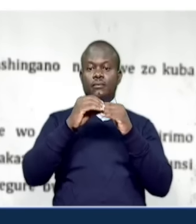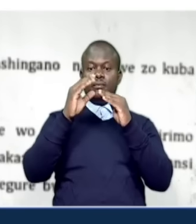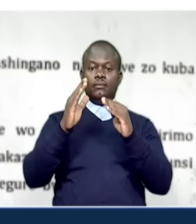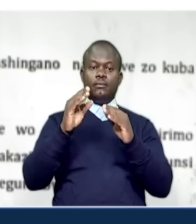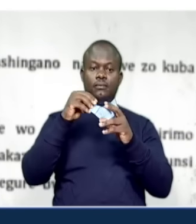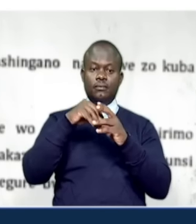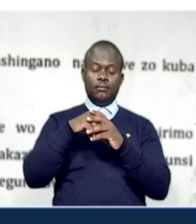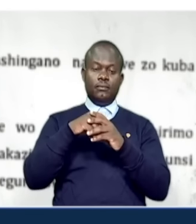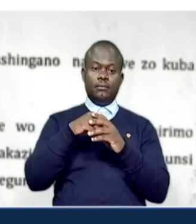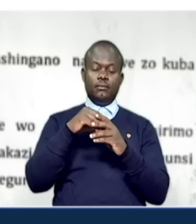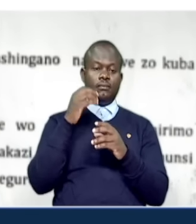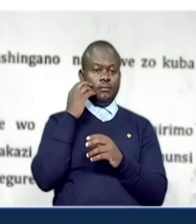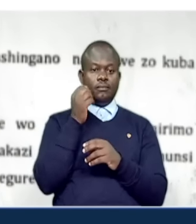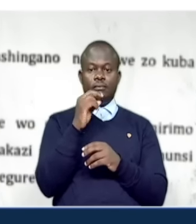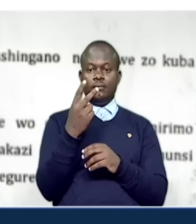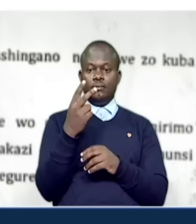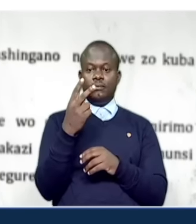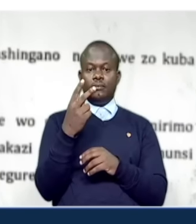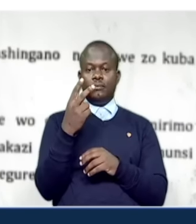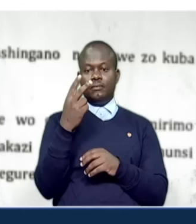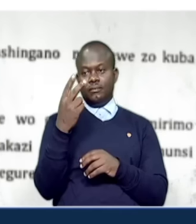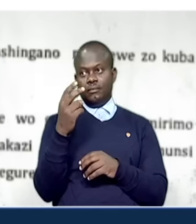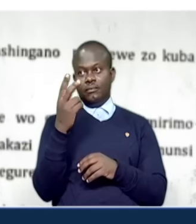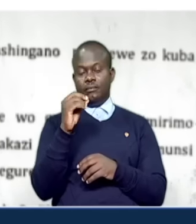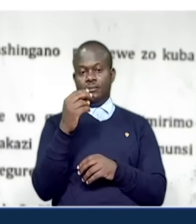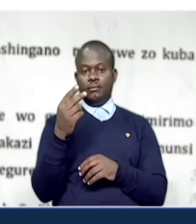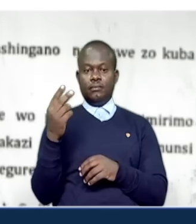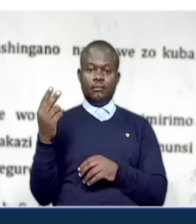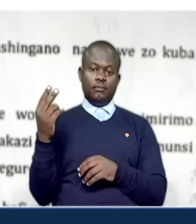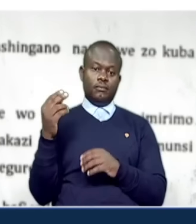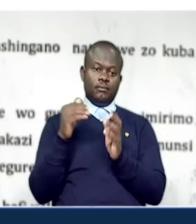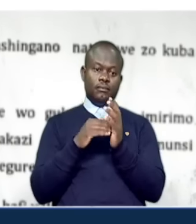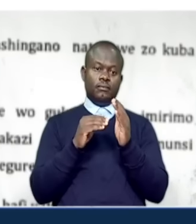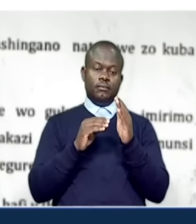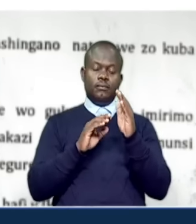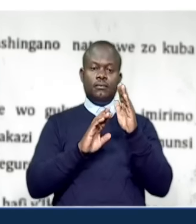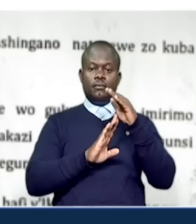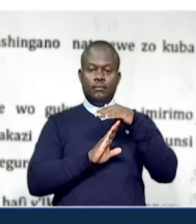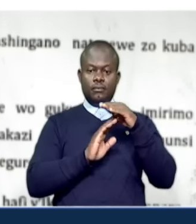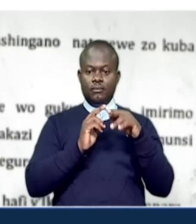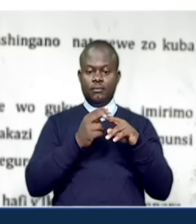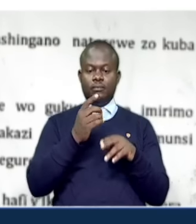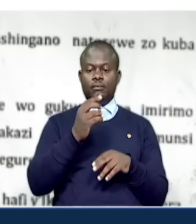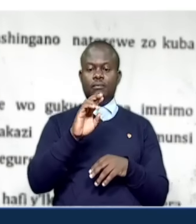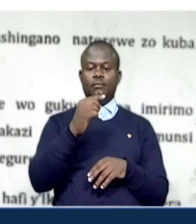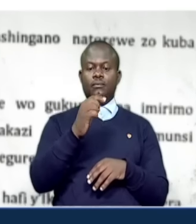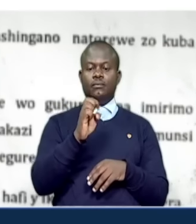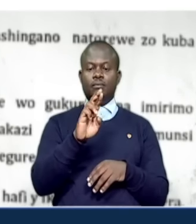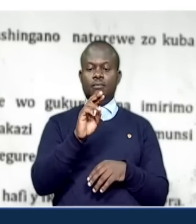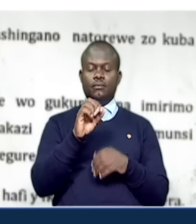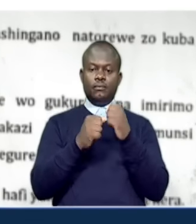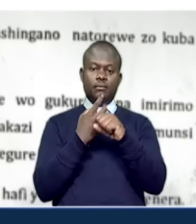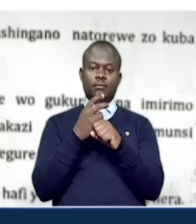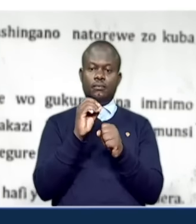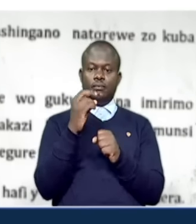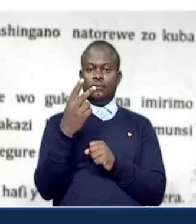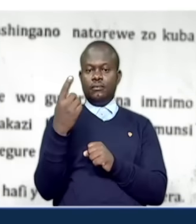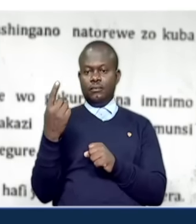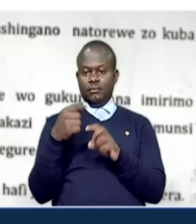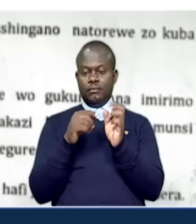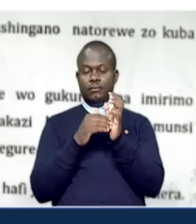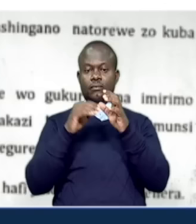muri Gashyantare mu mwaka wa 2022 asimbuye n'ubundi dirija nawe wari umaze kwegura kuri izi nshingano mu mwaka wa 2021 ndetse